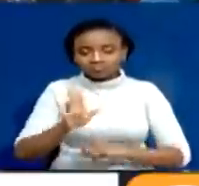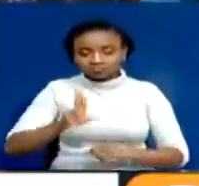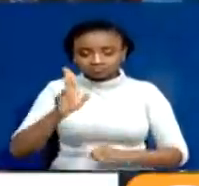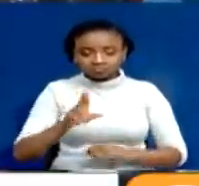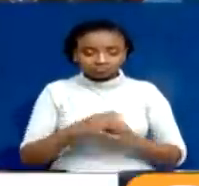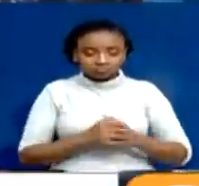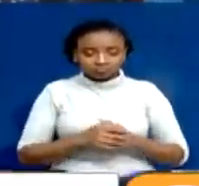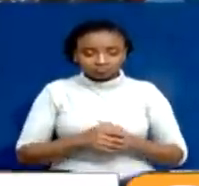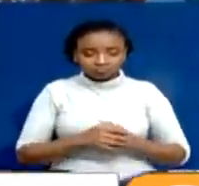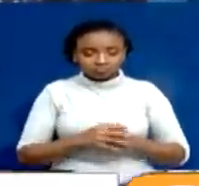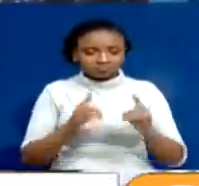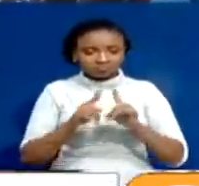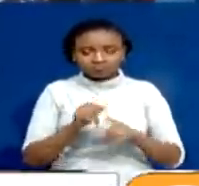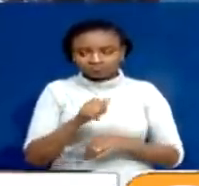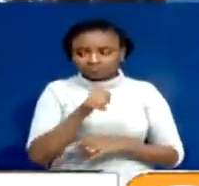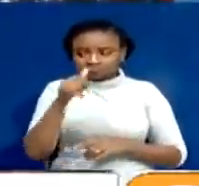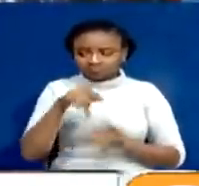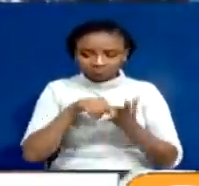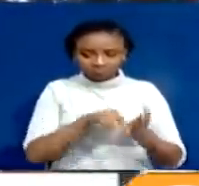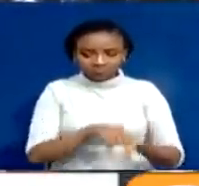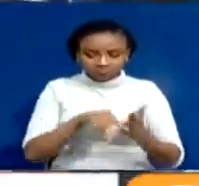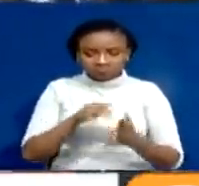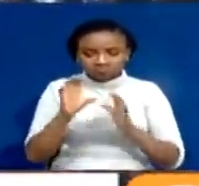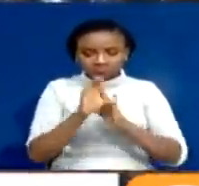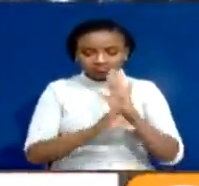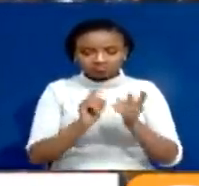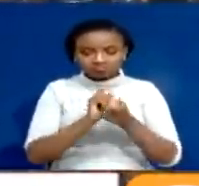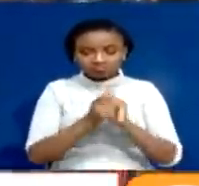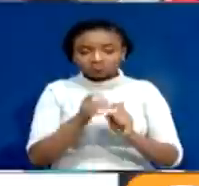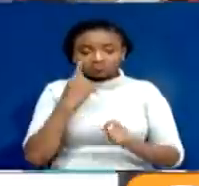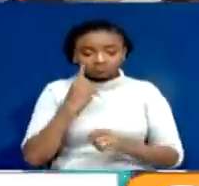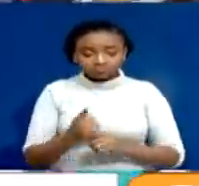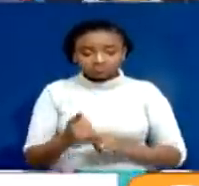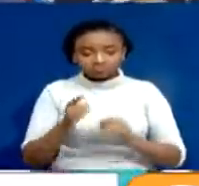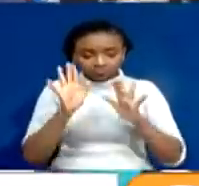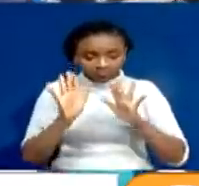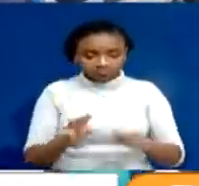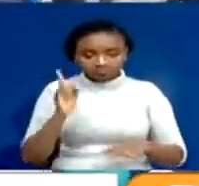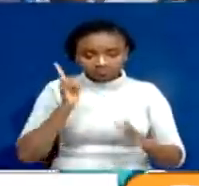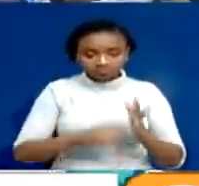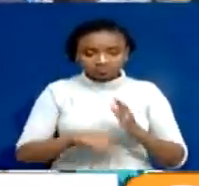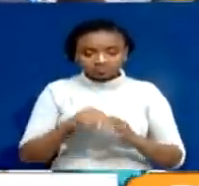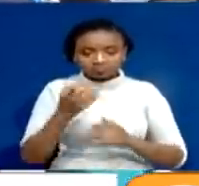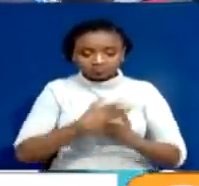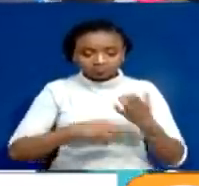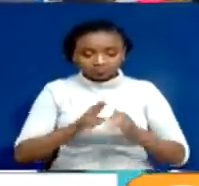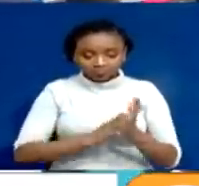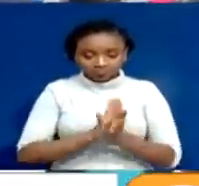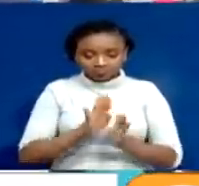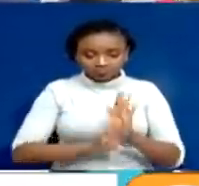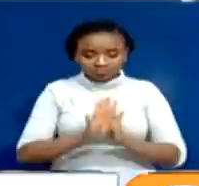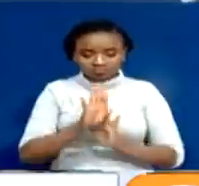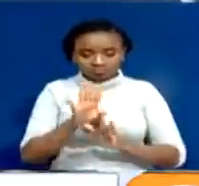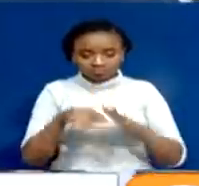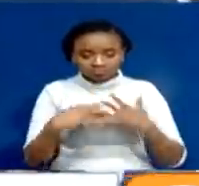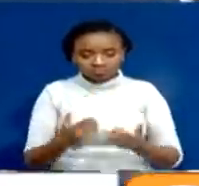Hakuchelea kuwasuta waliokuwa kishinikiza marekebisho ya katiba, akisema swala la kupewa kipaumbele ni ufufuzi wa uchumi wa nchi na ajira kwa